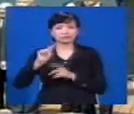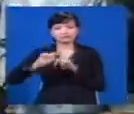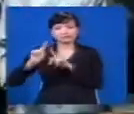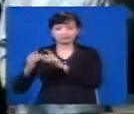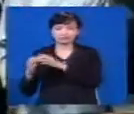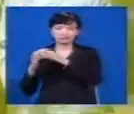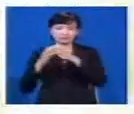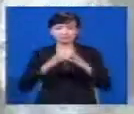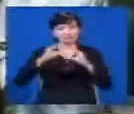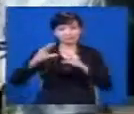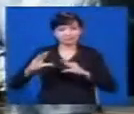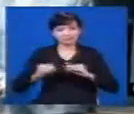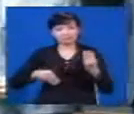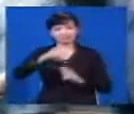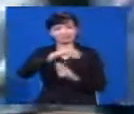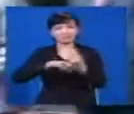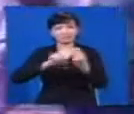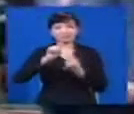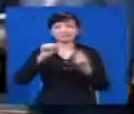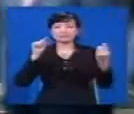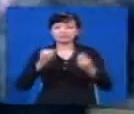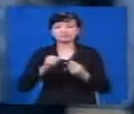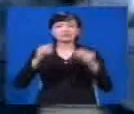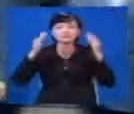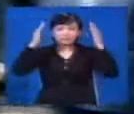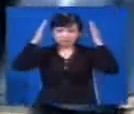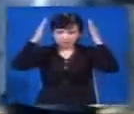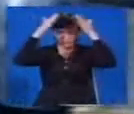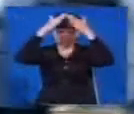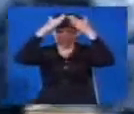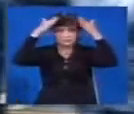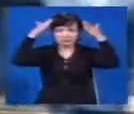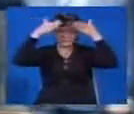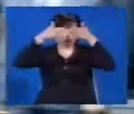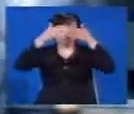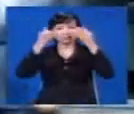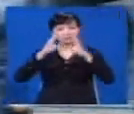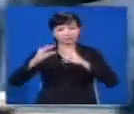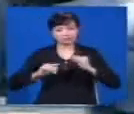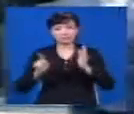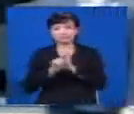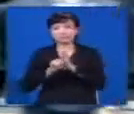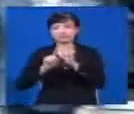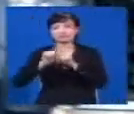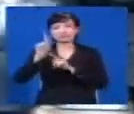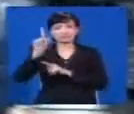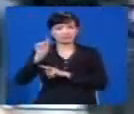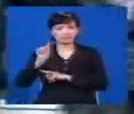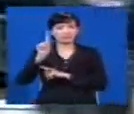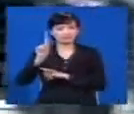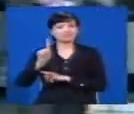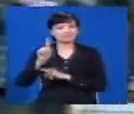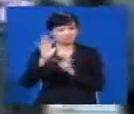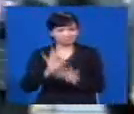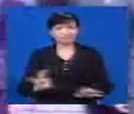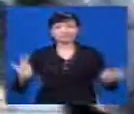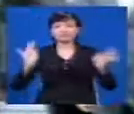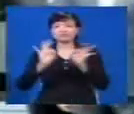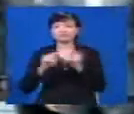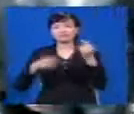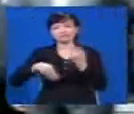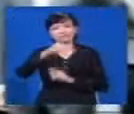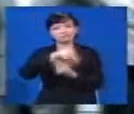ำเขตเศรษฐกิจเอเปกณเมืองบาหลีประเทศอินโดนีเซียซึ่งเป็นการประชุมครั้งที่21ที่เน้นให้ความสำคัญของความแข็งแกร่ง